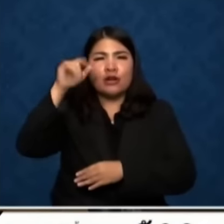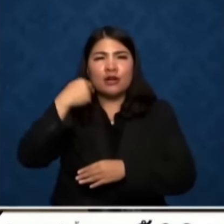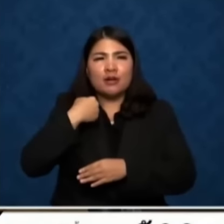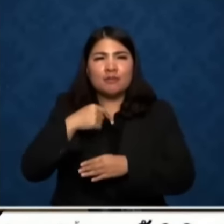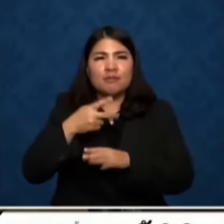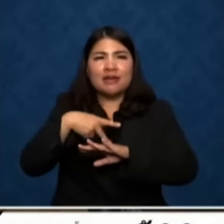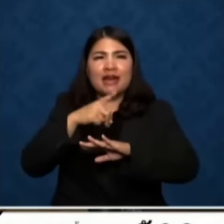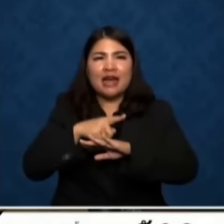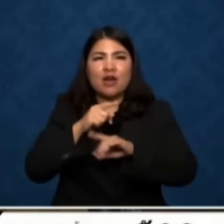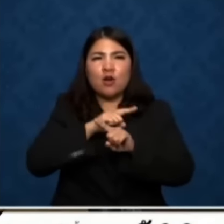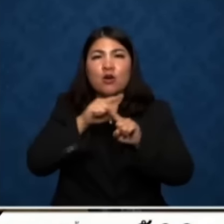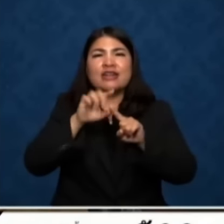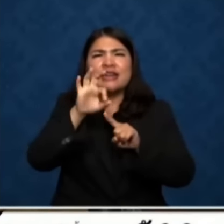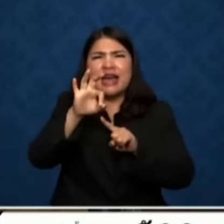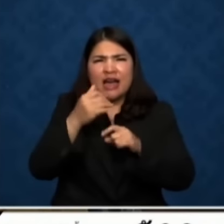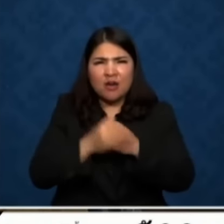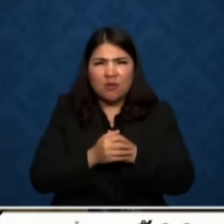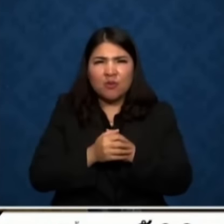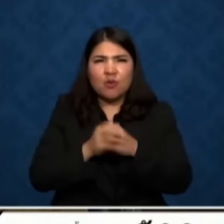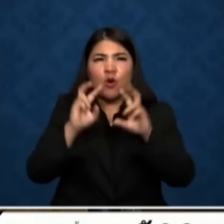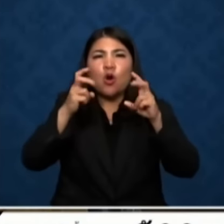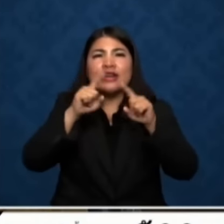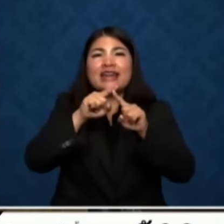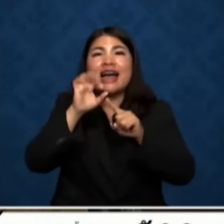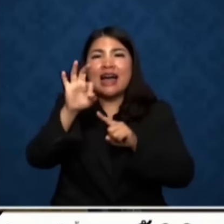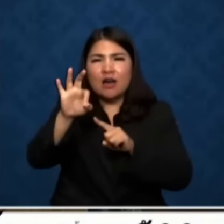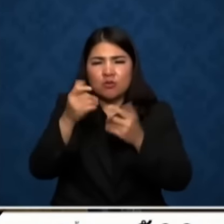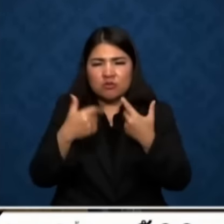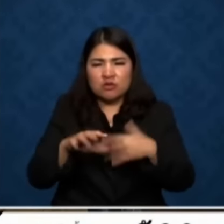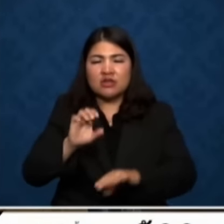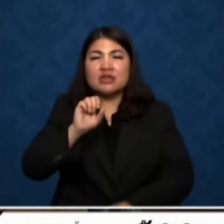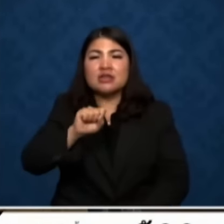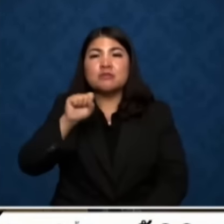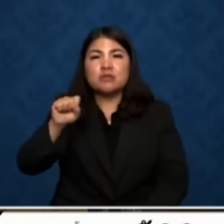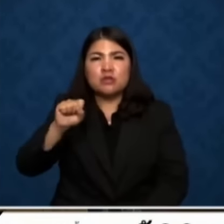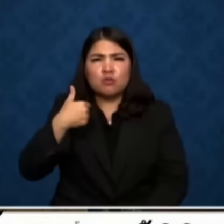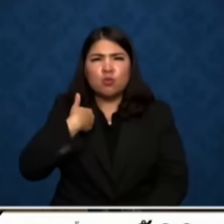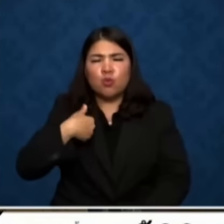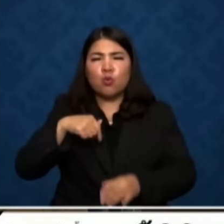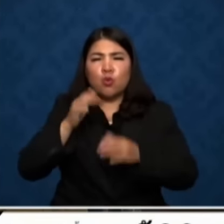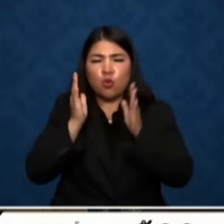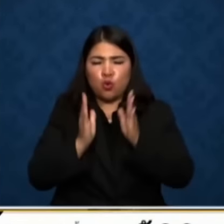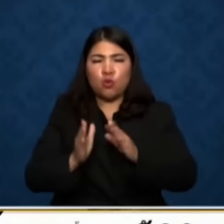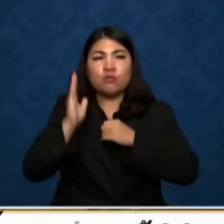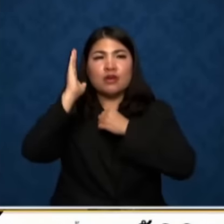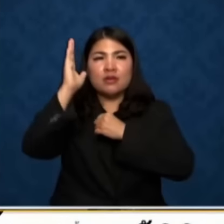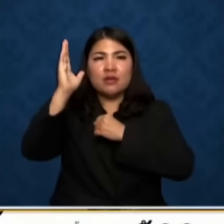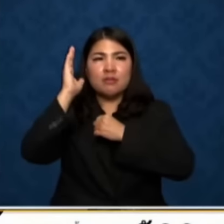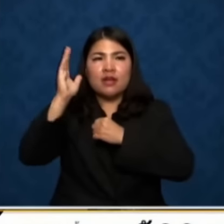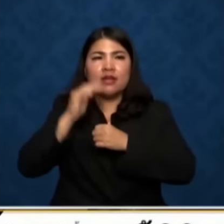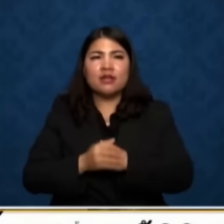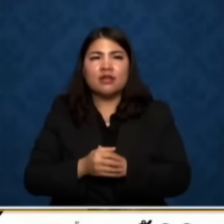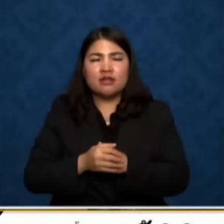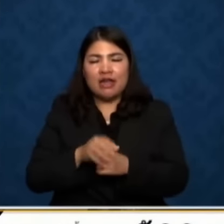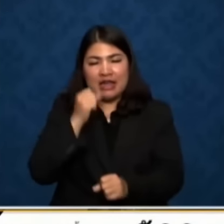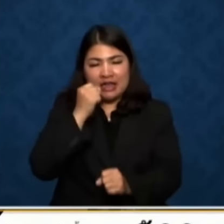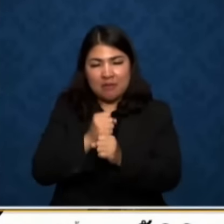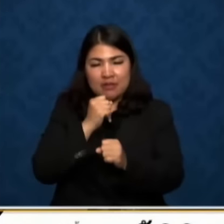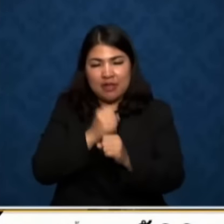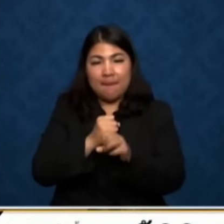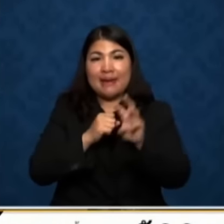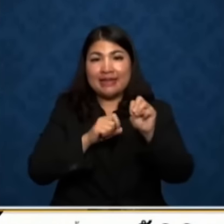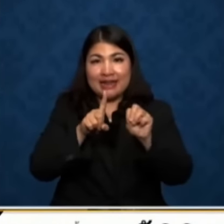9ควบคุมการประชุมให้สมาชิกนะคะโดยเฉพาะผู้อภิปรายได้ทำตามมาตร